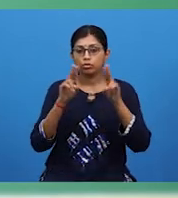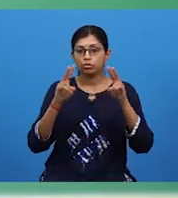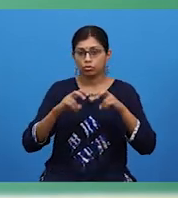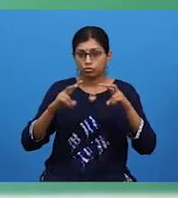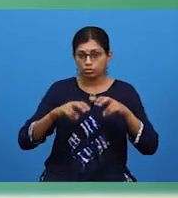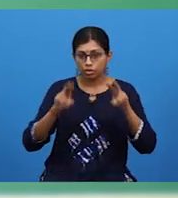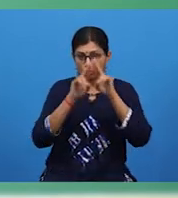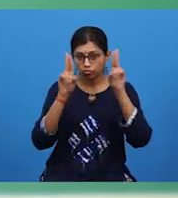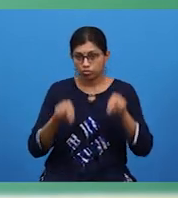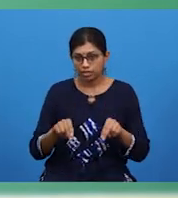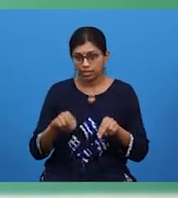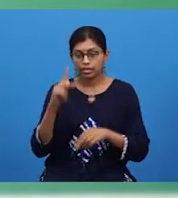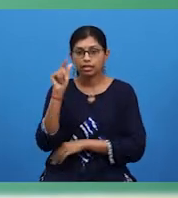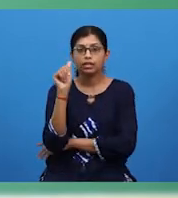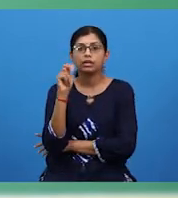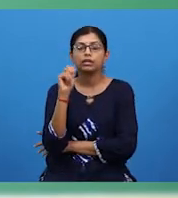ujian glukosa ke atas